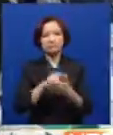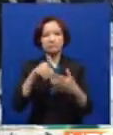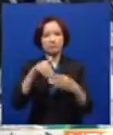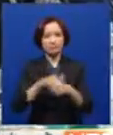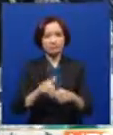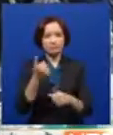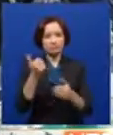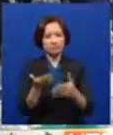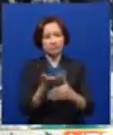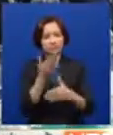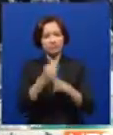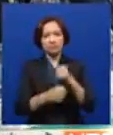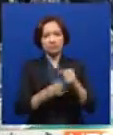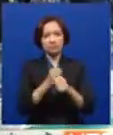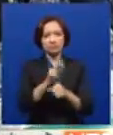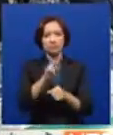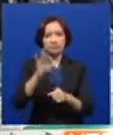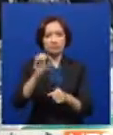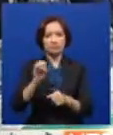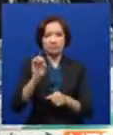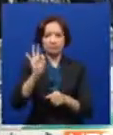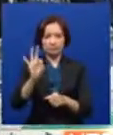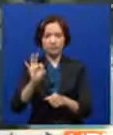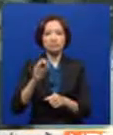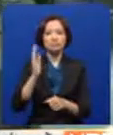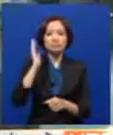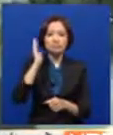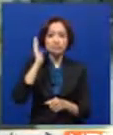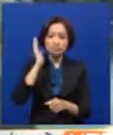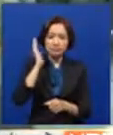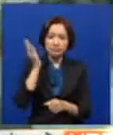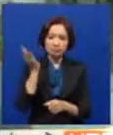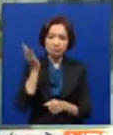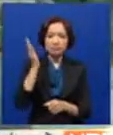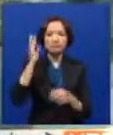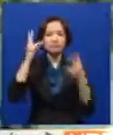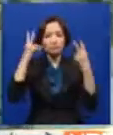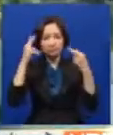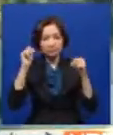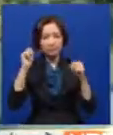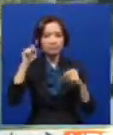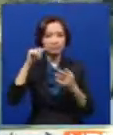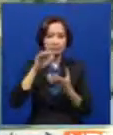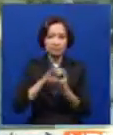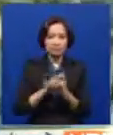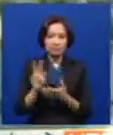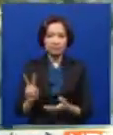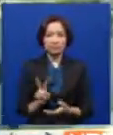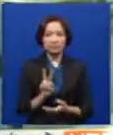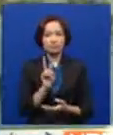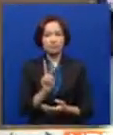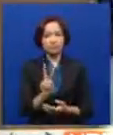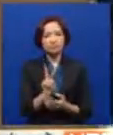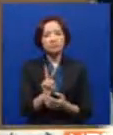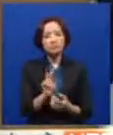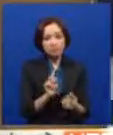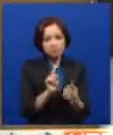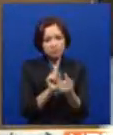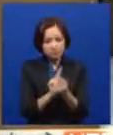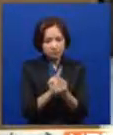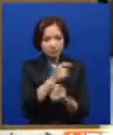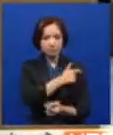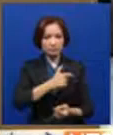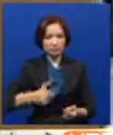นอกจากนี้พลเอกประยุทธ์และภริยาพร้อมด้วยเอกอัครราชทูตณกรุงโตเกียวยังเข้าเฝ้าทูลละอองพระบาทเจ้าชาย